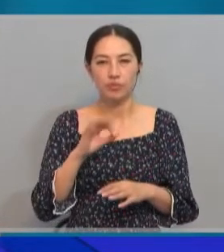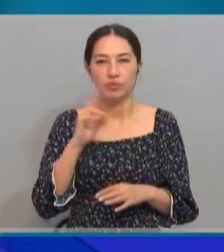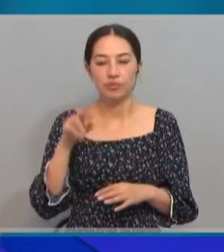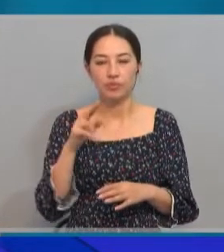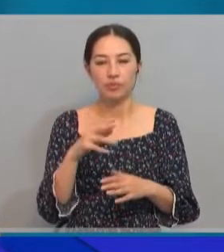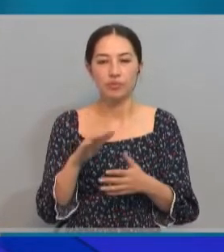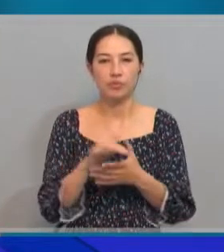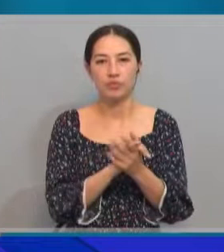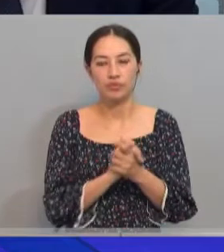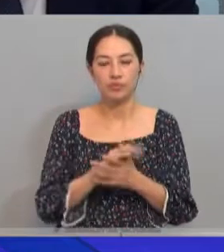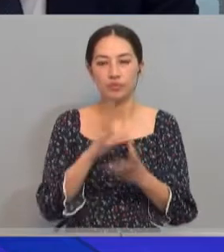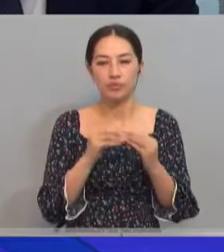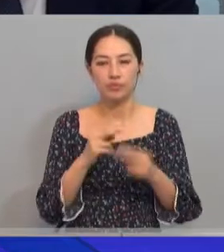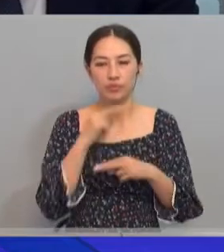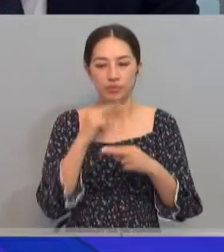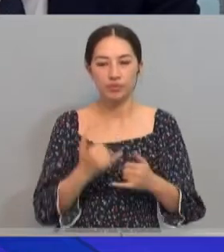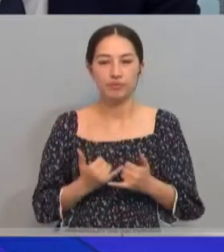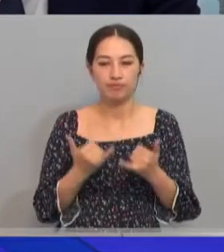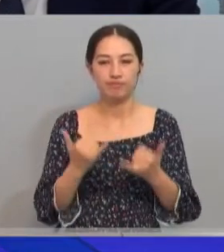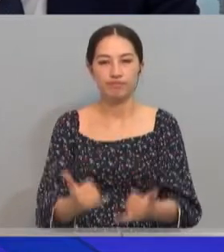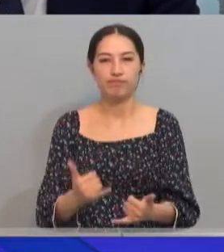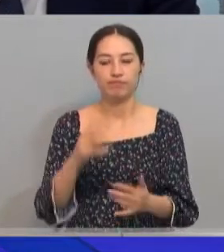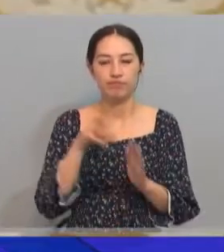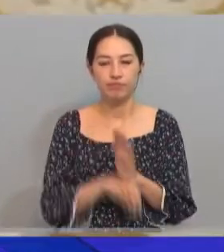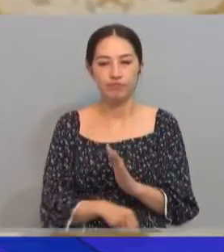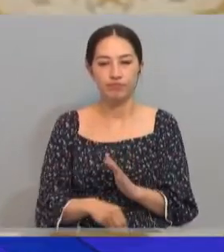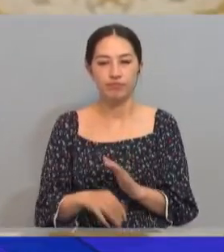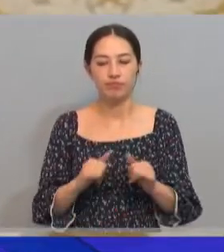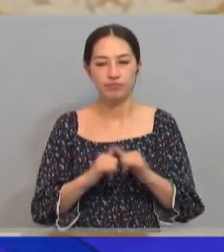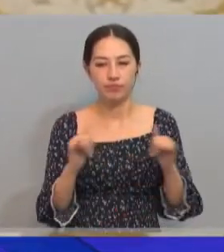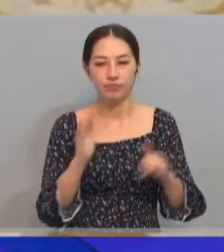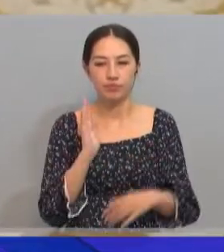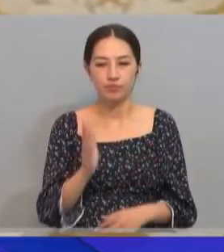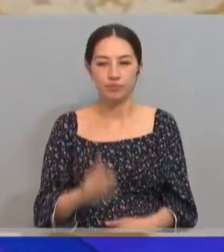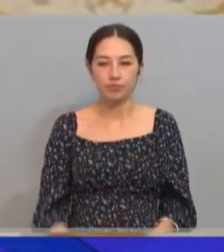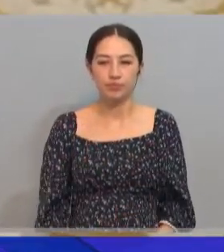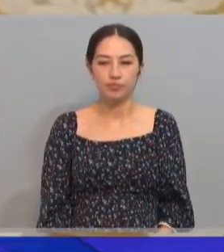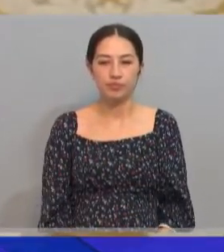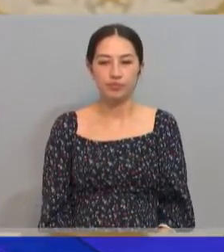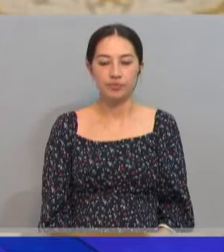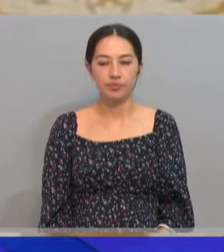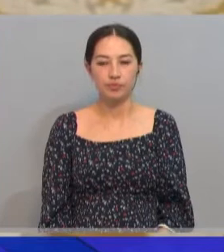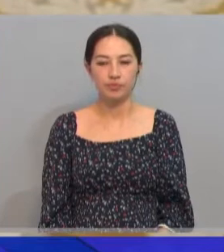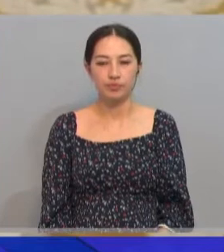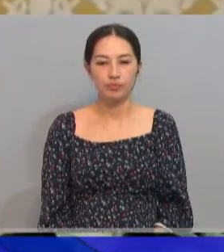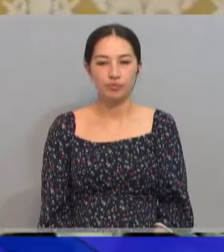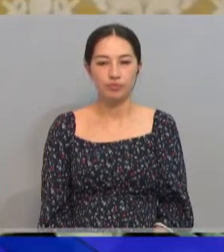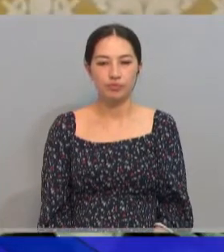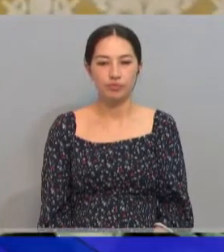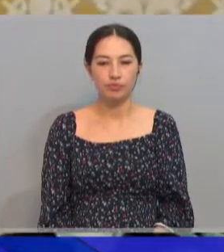рухани келісім және өз әра құрмет көрсету саласындағы ынтымақтастықты одан әрі дамытуға пелдейкен нақтылады.